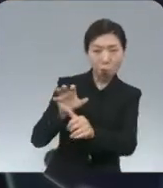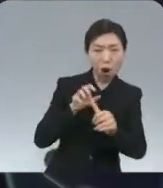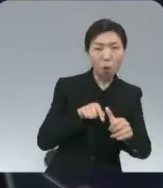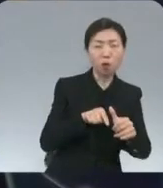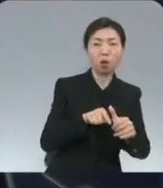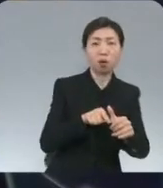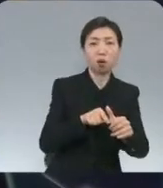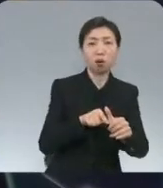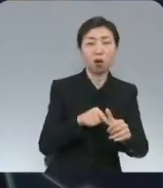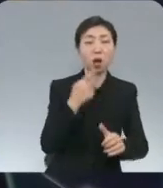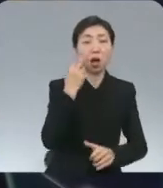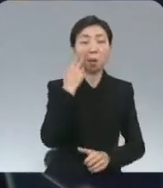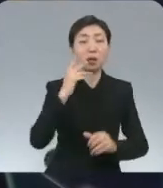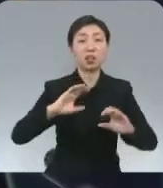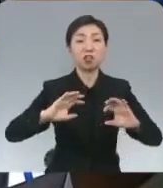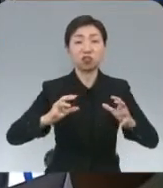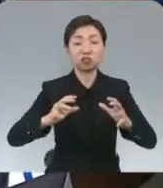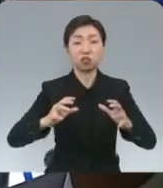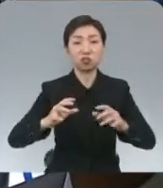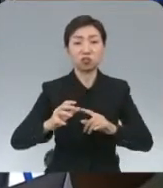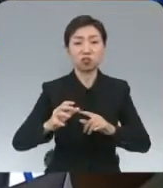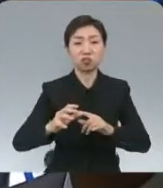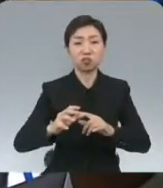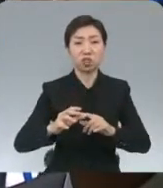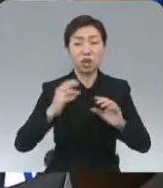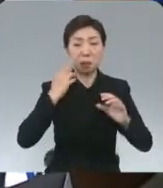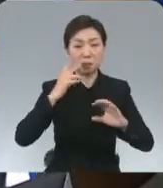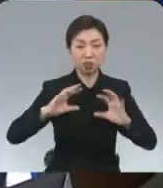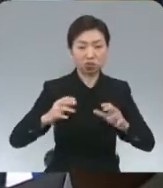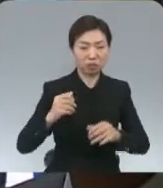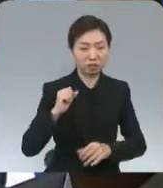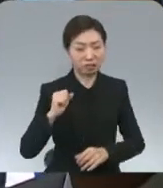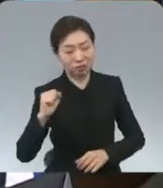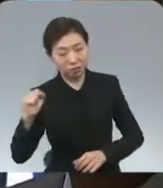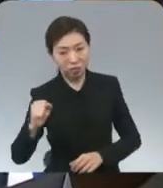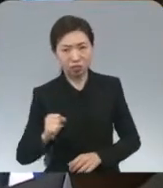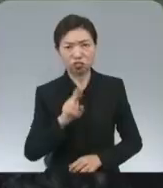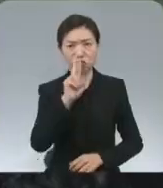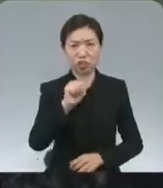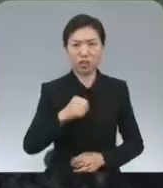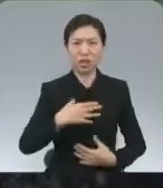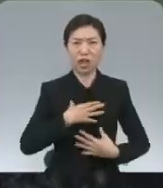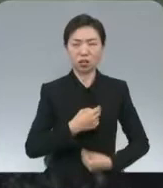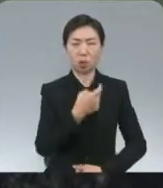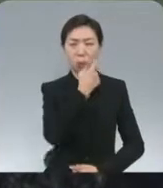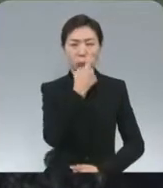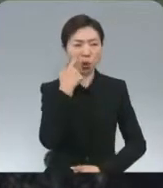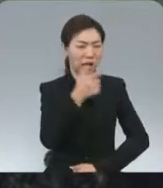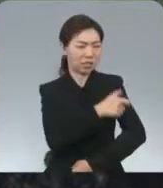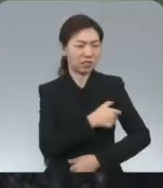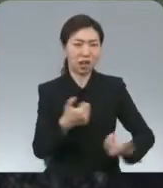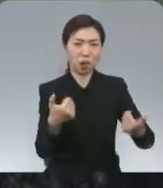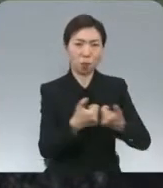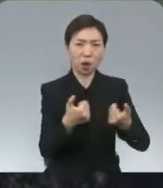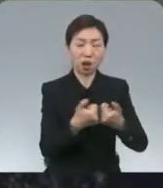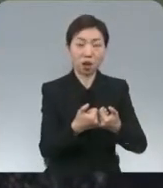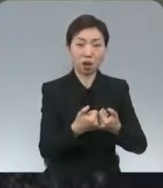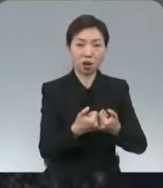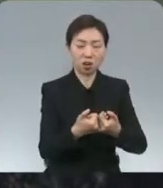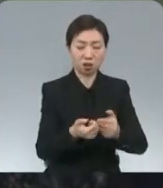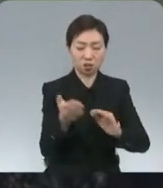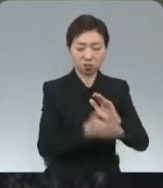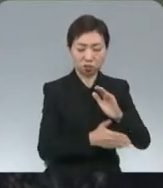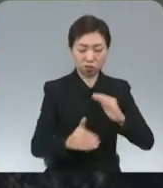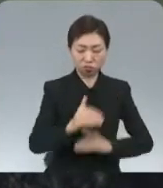Tengah Mencari waktu yang tepat untuk melakukan uji coba nuklir setelah menyelesaikan persiapan yang dibutuhkan termasuk pengoperasian fasilitas nuklir